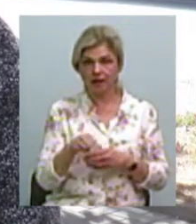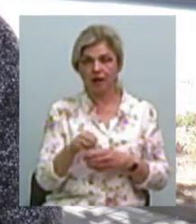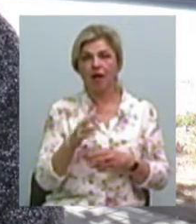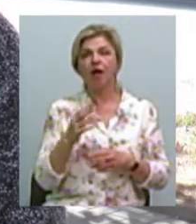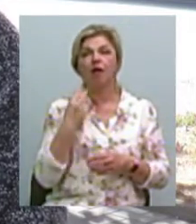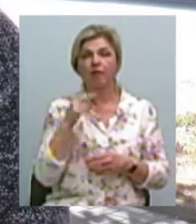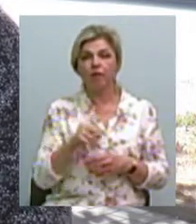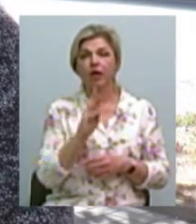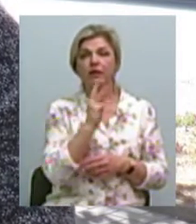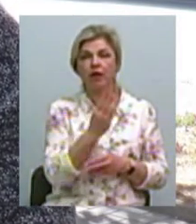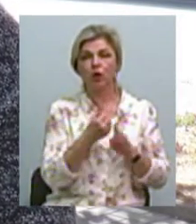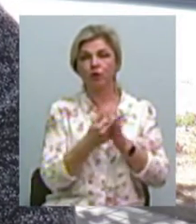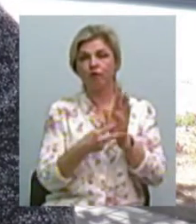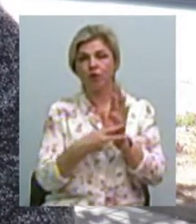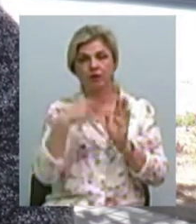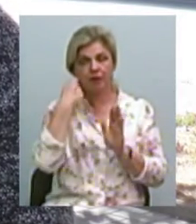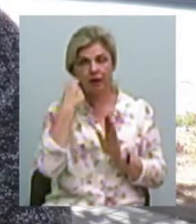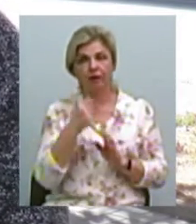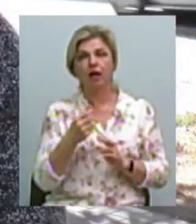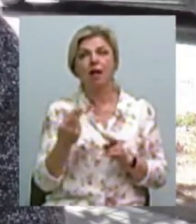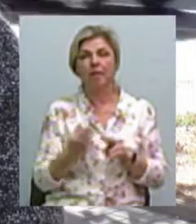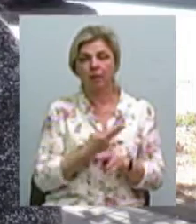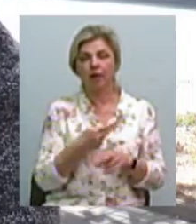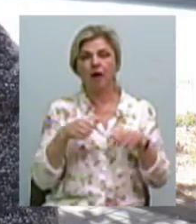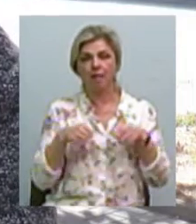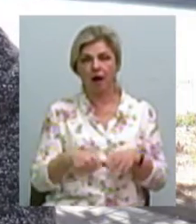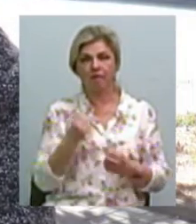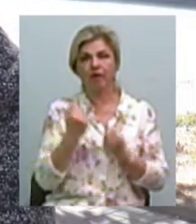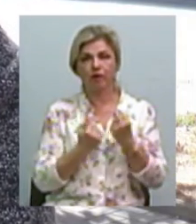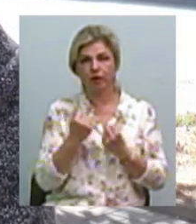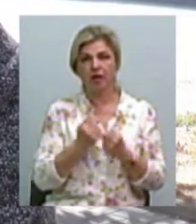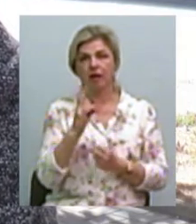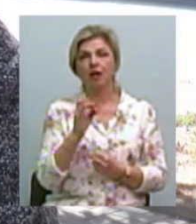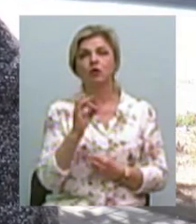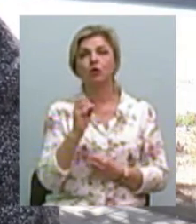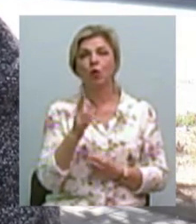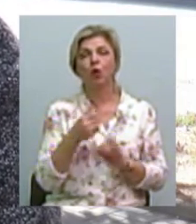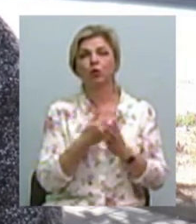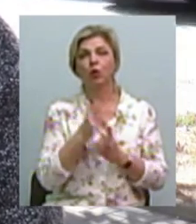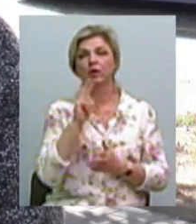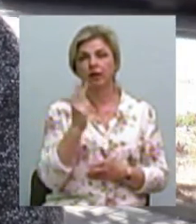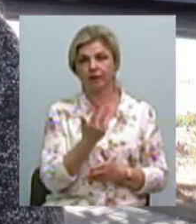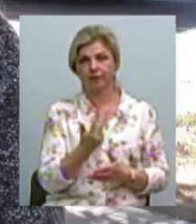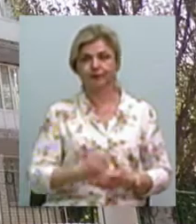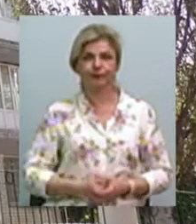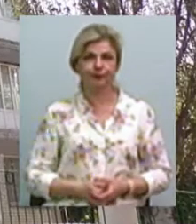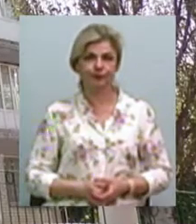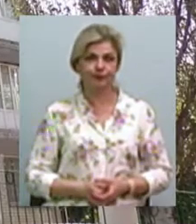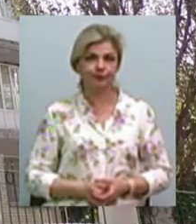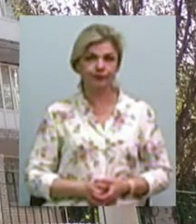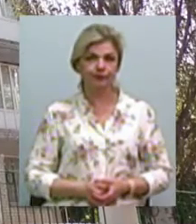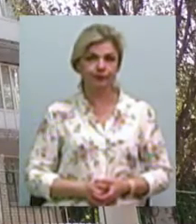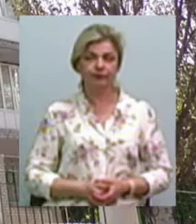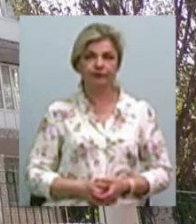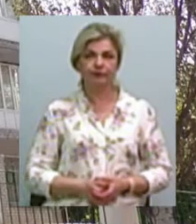волі від 3 до 8 років з позбавленням права керувати транспортними засобами на строк до 3 років або без такого.